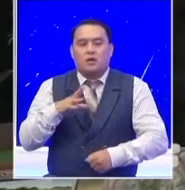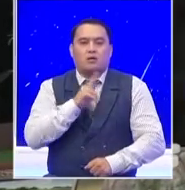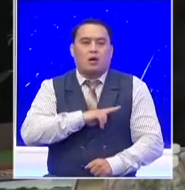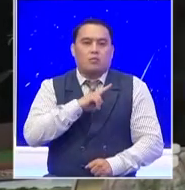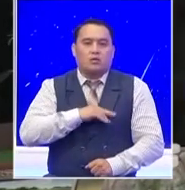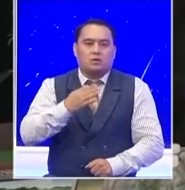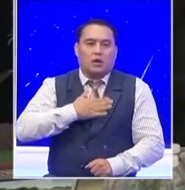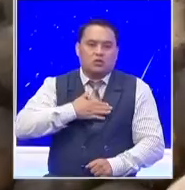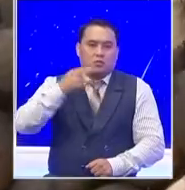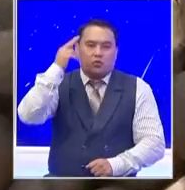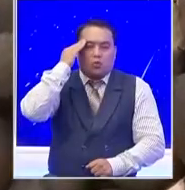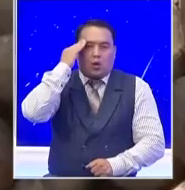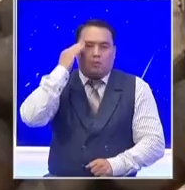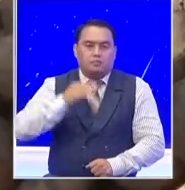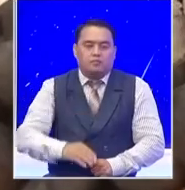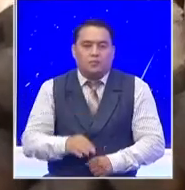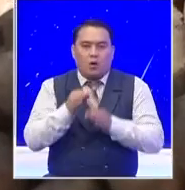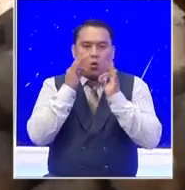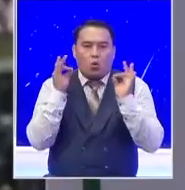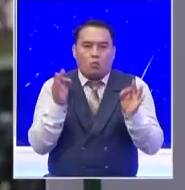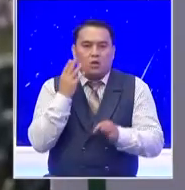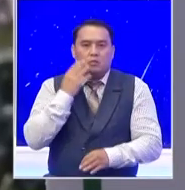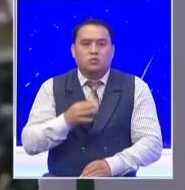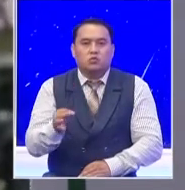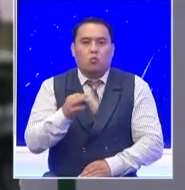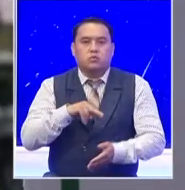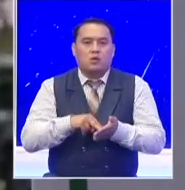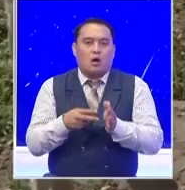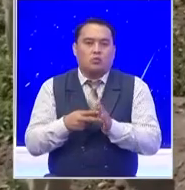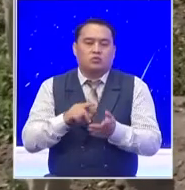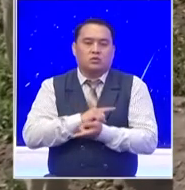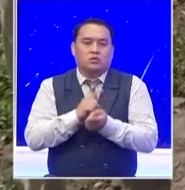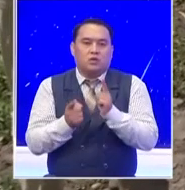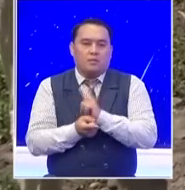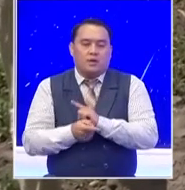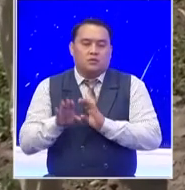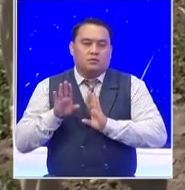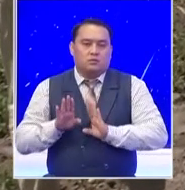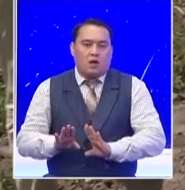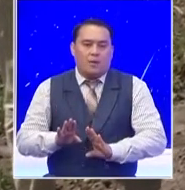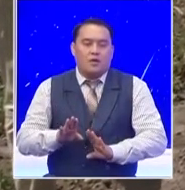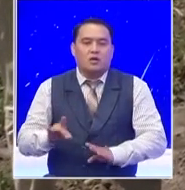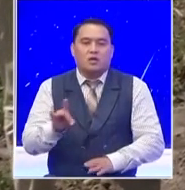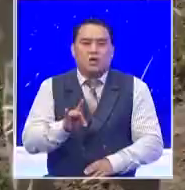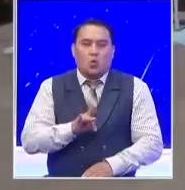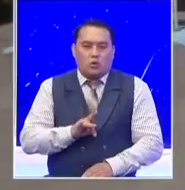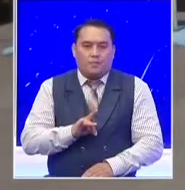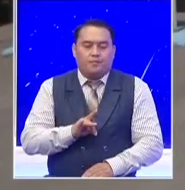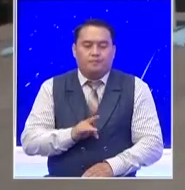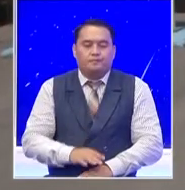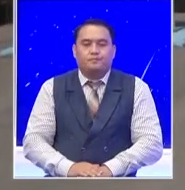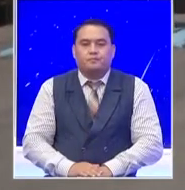нашим методикам. Перенять опыт ждесусских фермеров в планах и у заместителя акимов областей из южного региона страны.